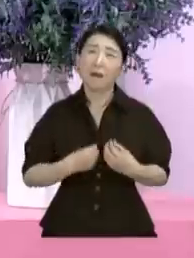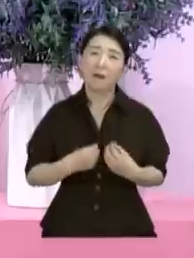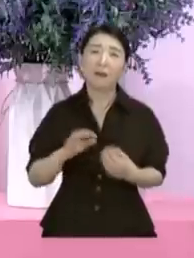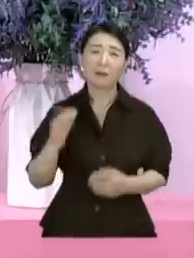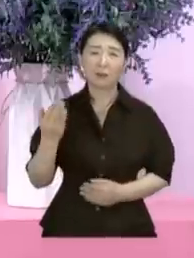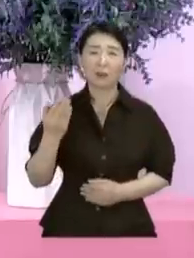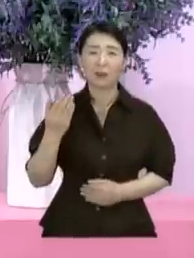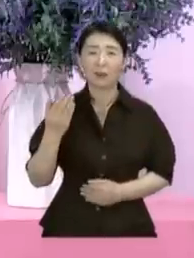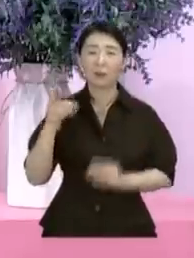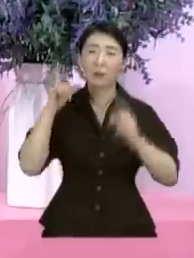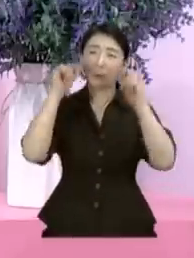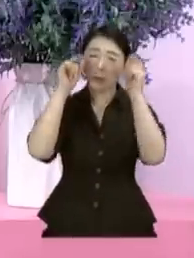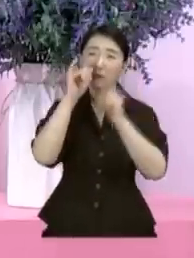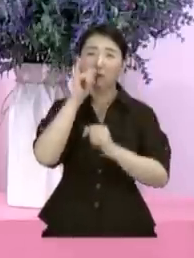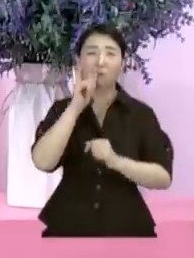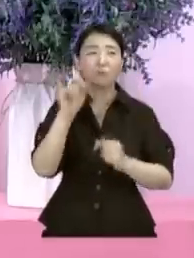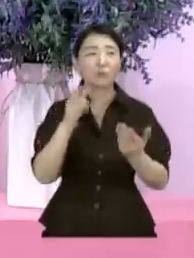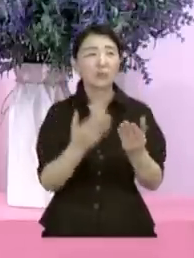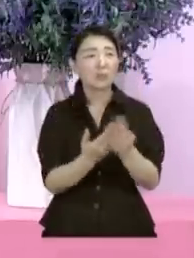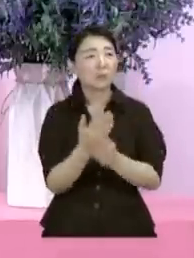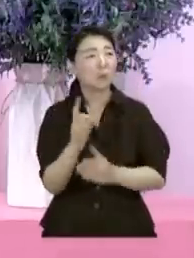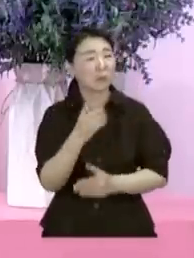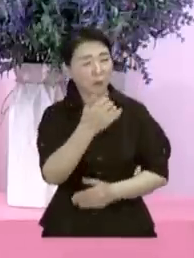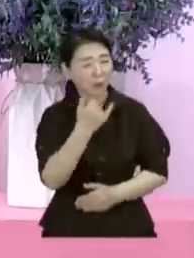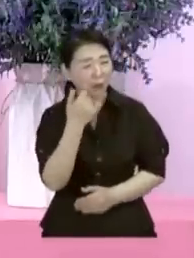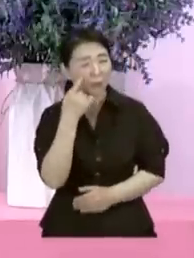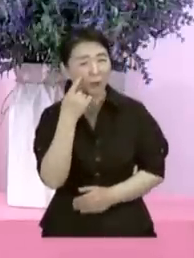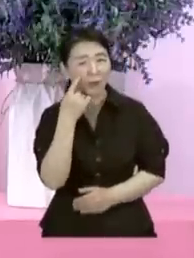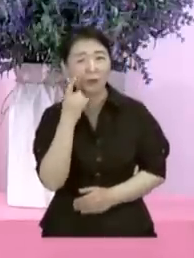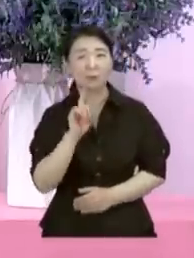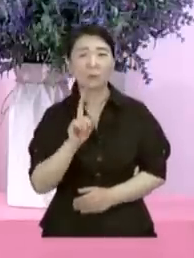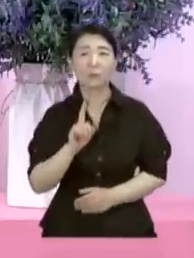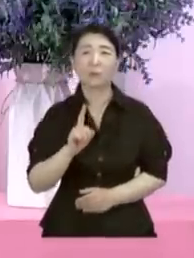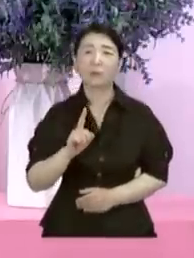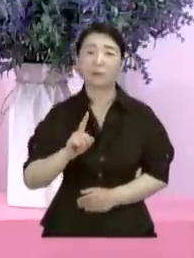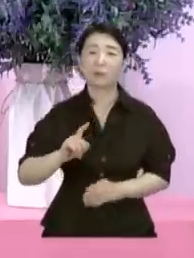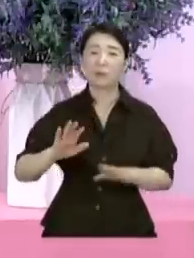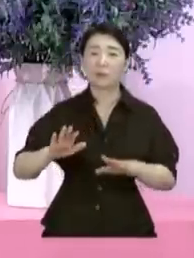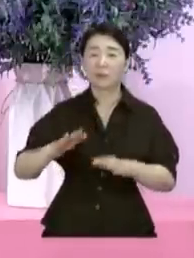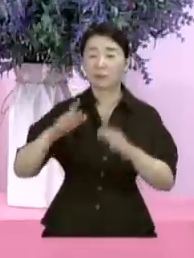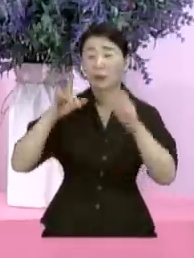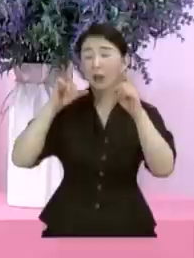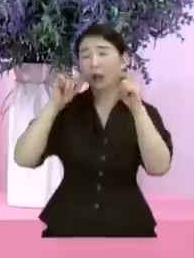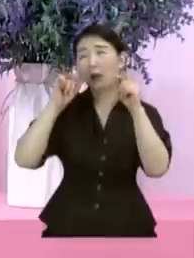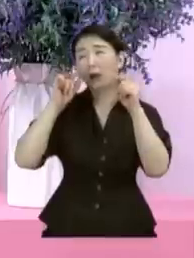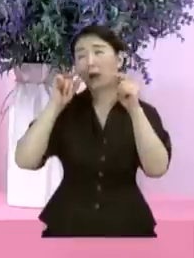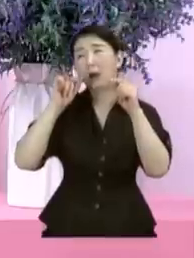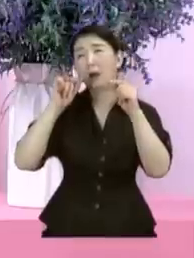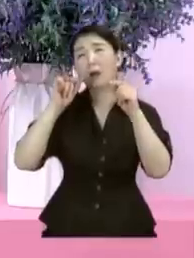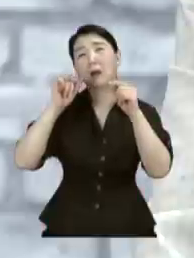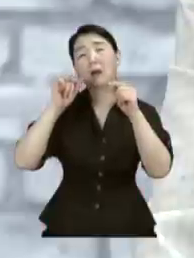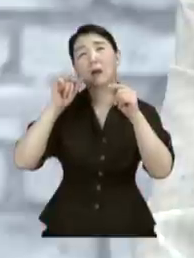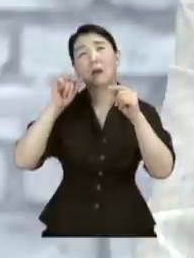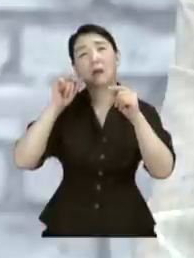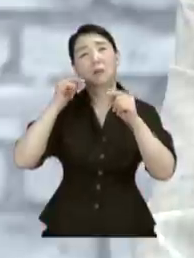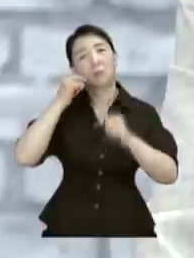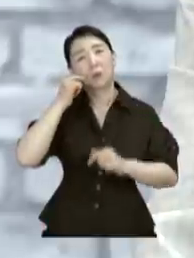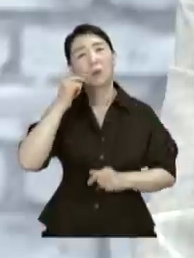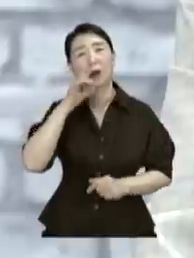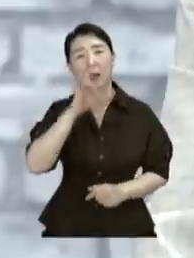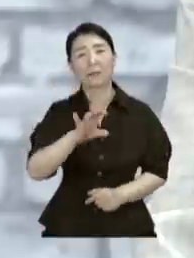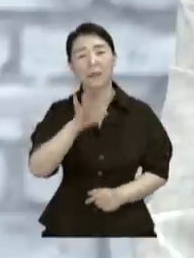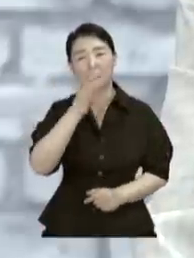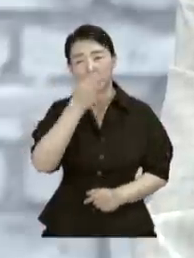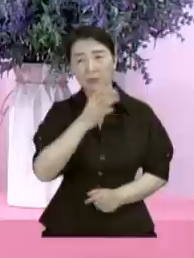못 잘 때도 있어요. 그렇죠. 그래서 무슨 일인가 전화를 받아보면 뭐 선생님 정말 잠을 못 잘 정도로 힘든 일이 있어요.